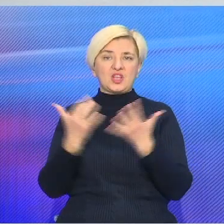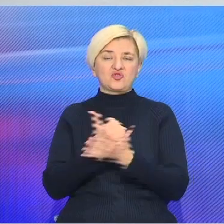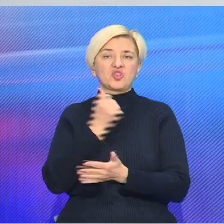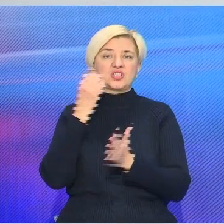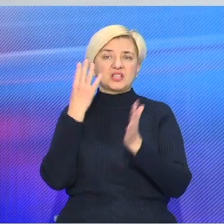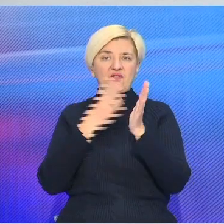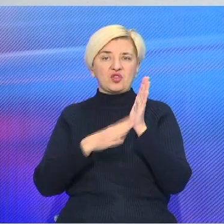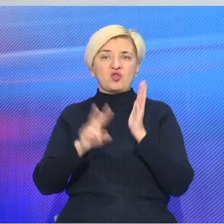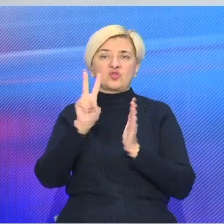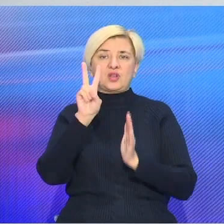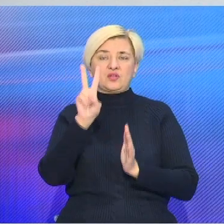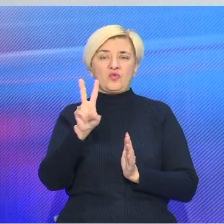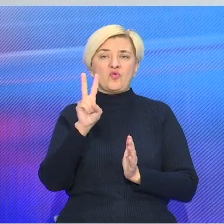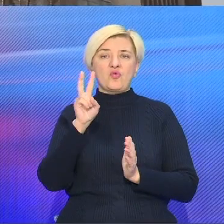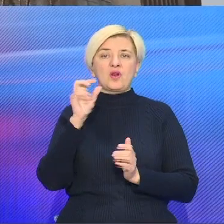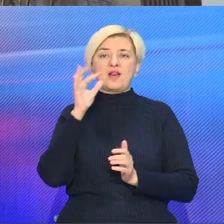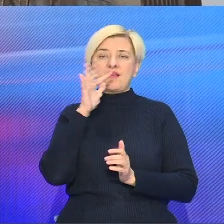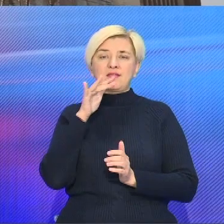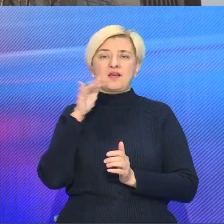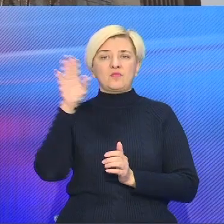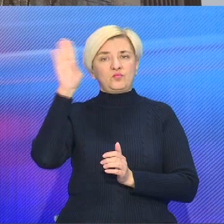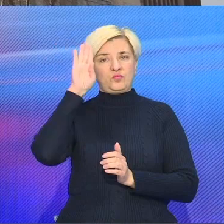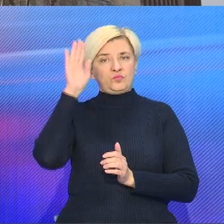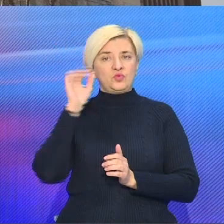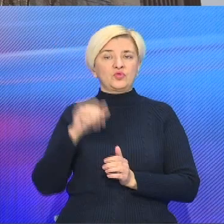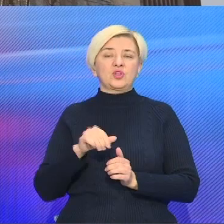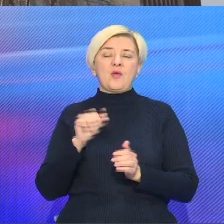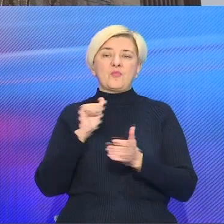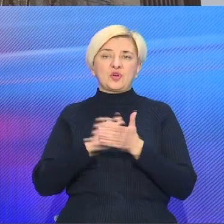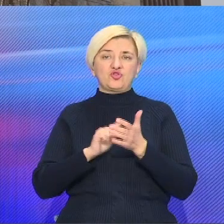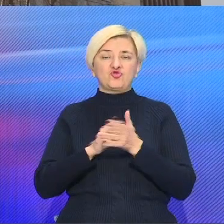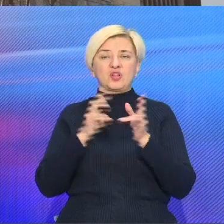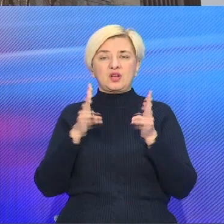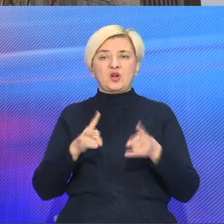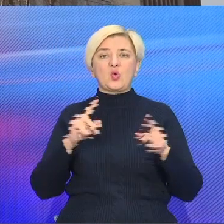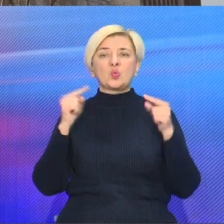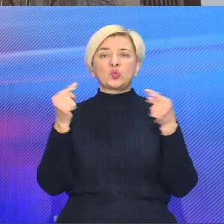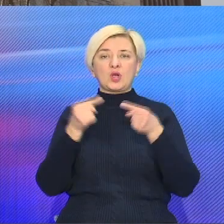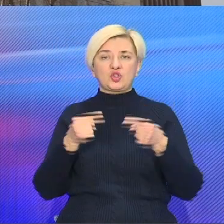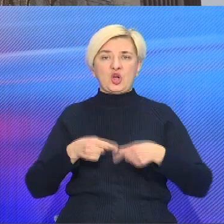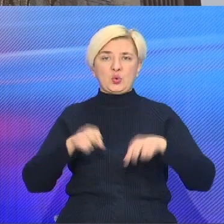92 годова Господа причину трагедии уклад